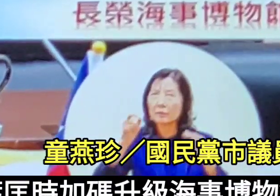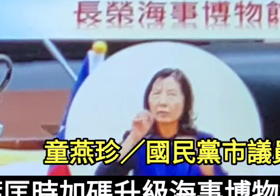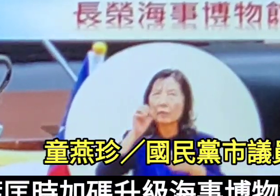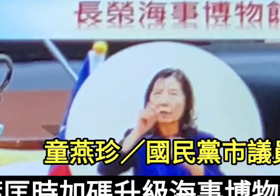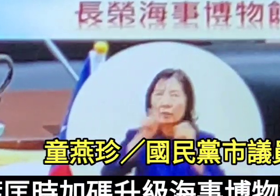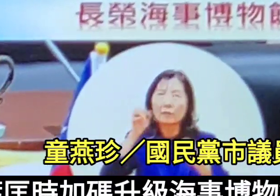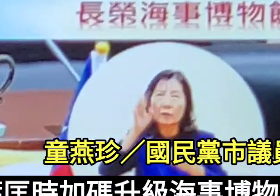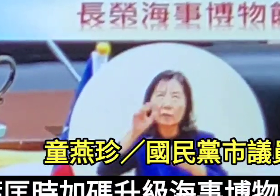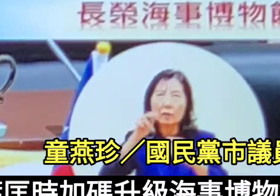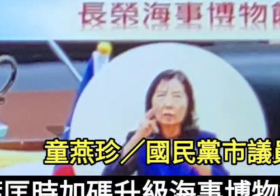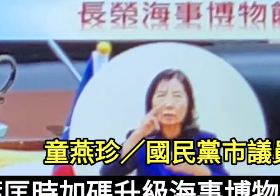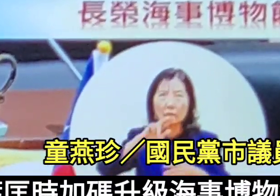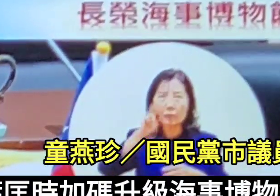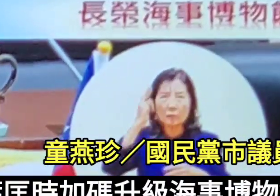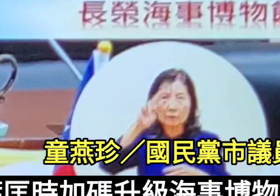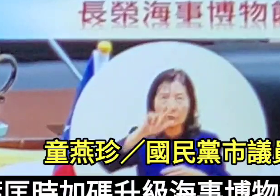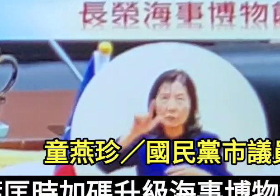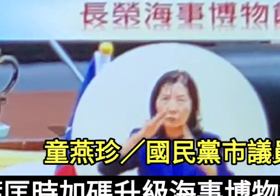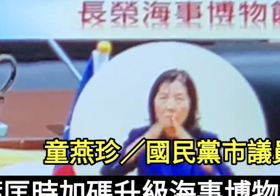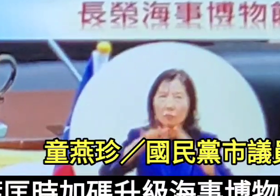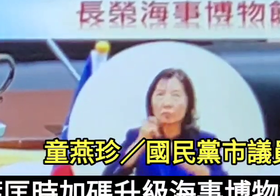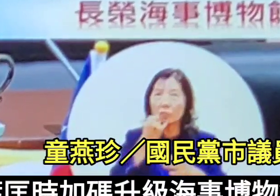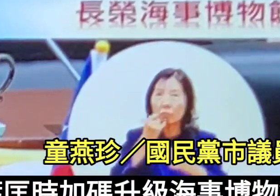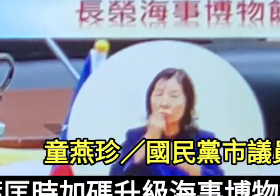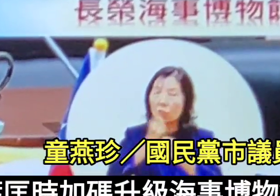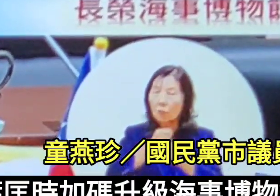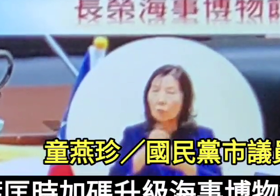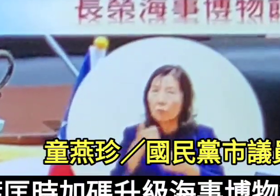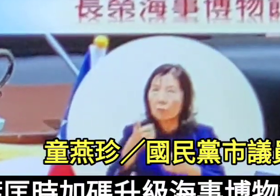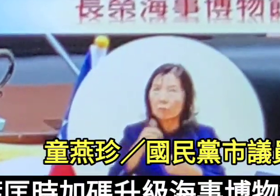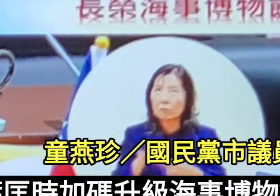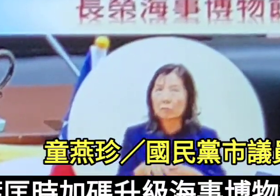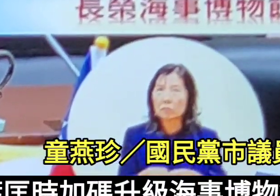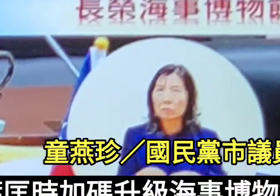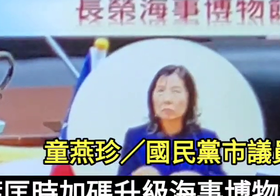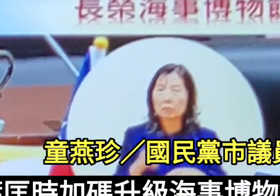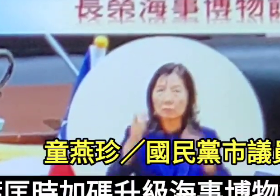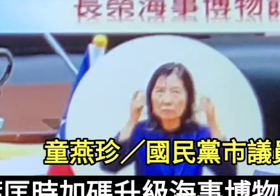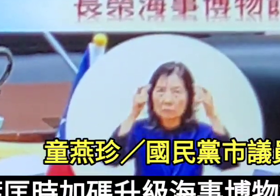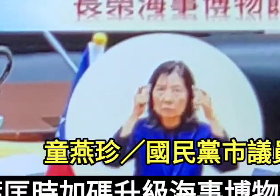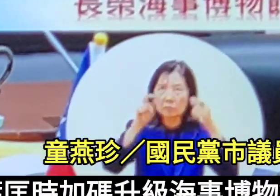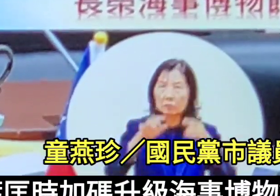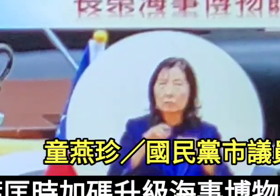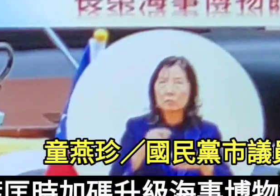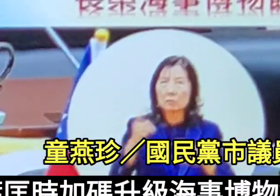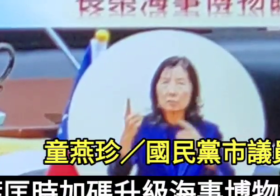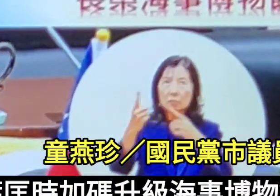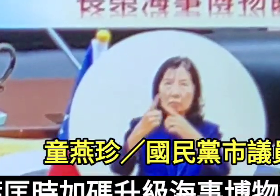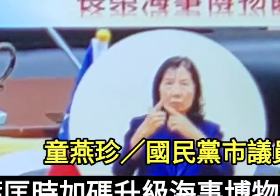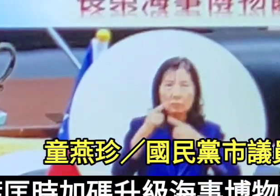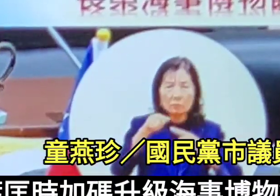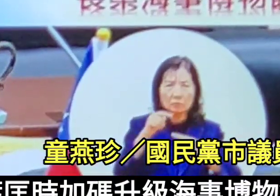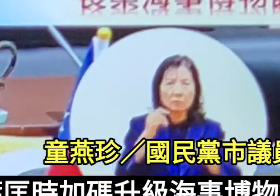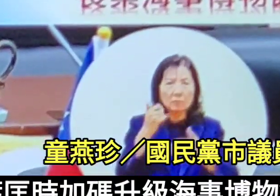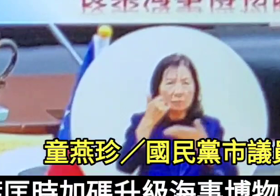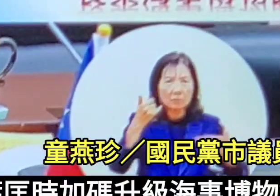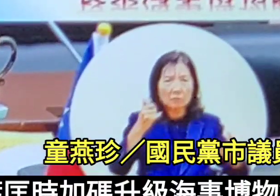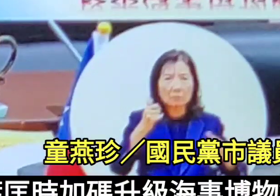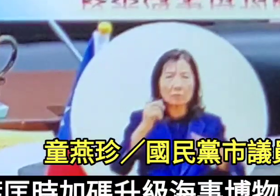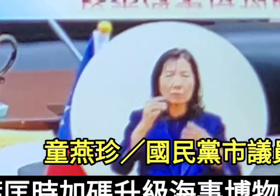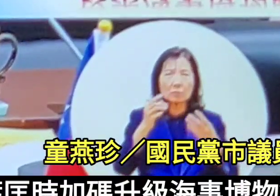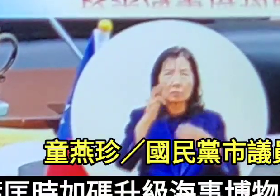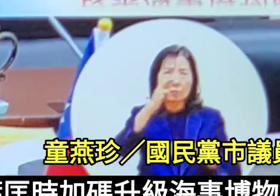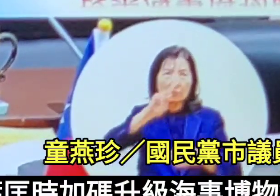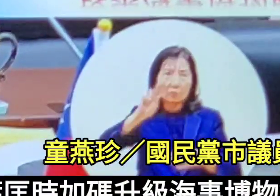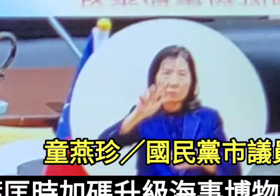它只不过是一个私人的一个博物馆，它可以做成这样。我们高雄来到高雄市，居然没有海洋博物馆，